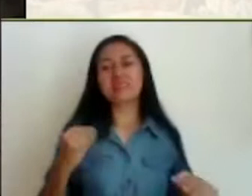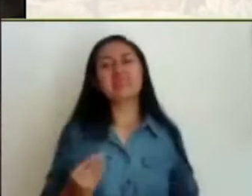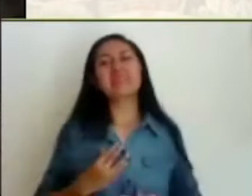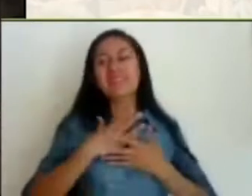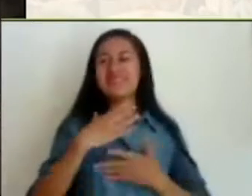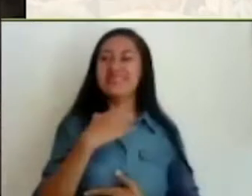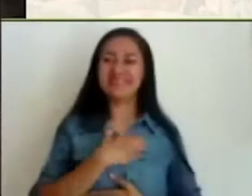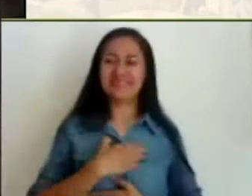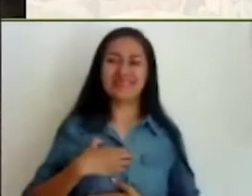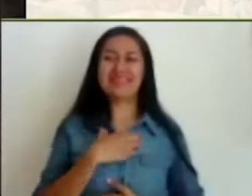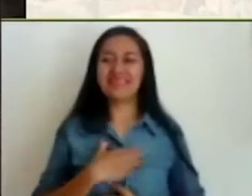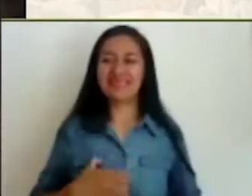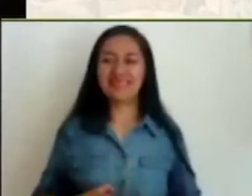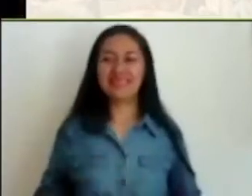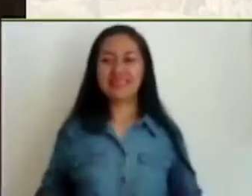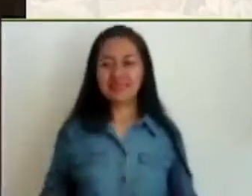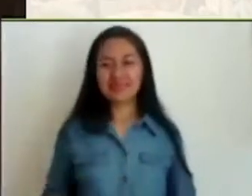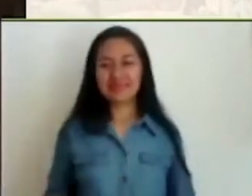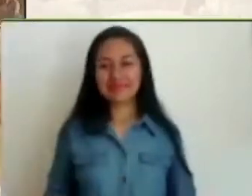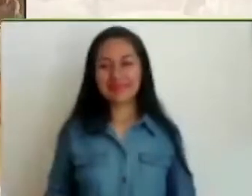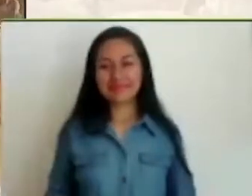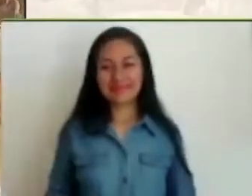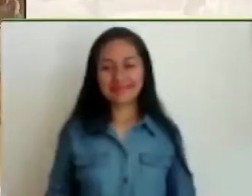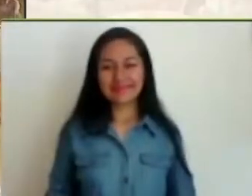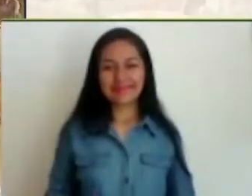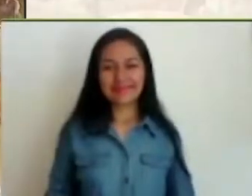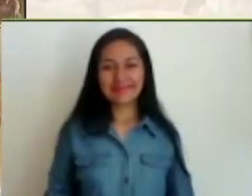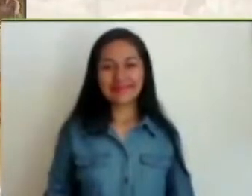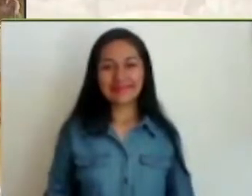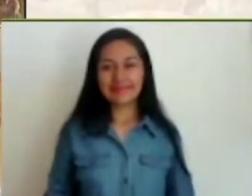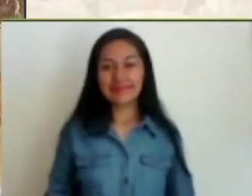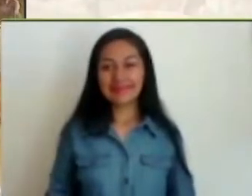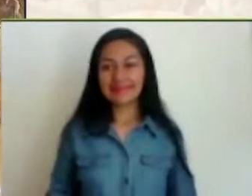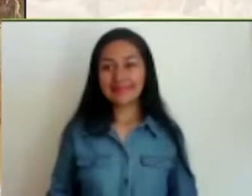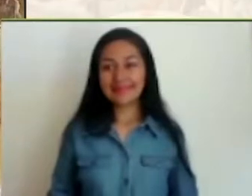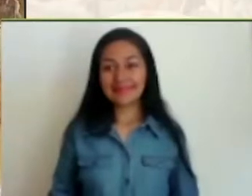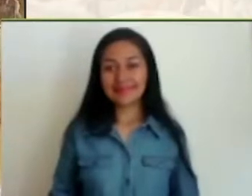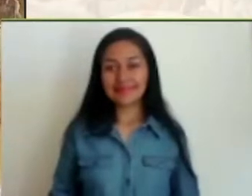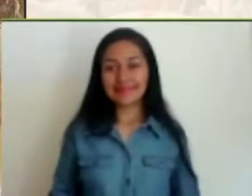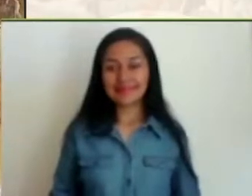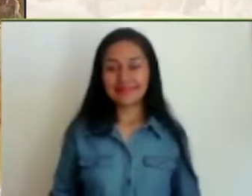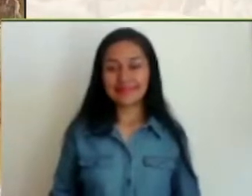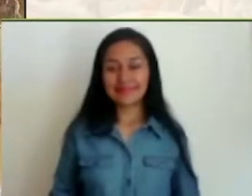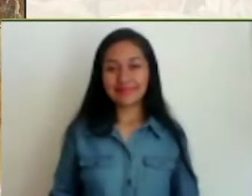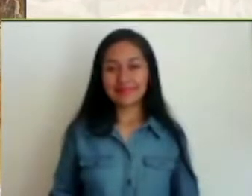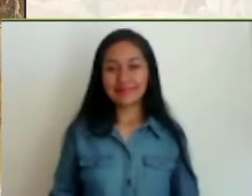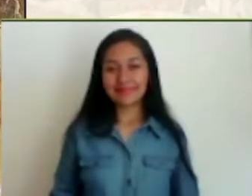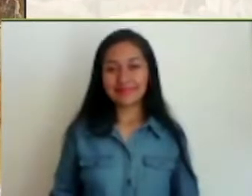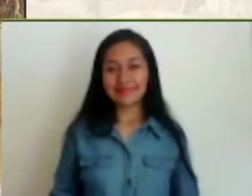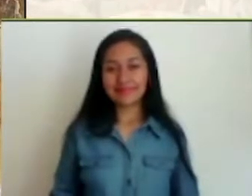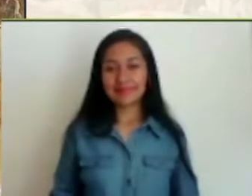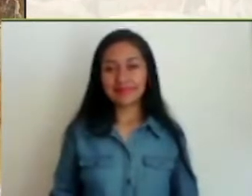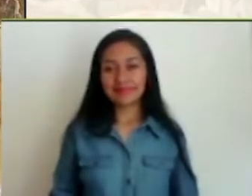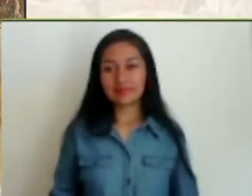La nostra ricerca ci conduce alla terza emissione, datata 1630, anch'essa unica osella,